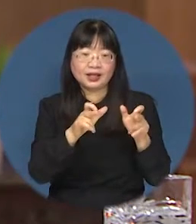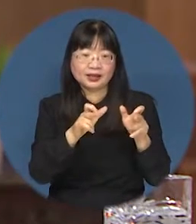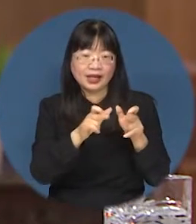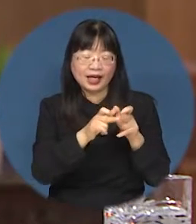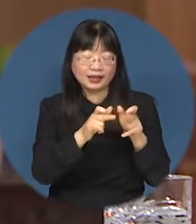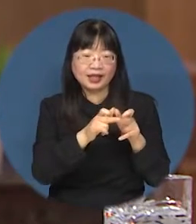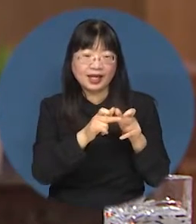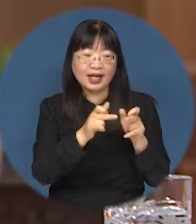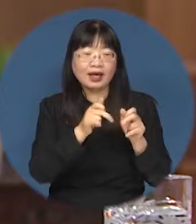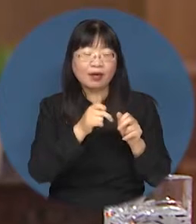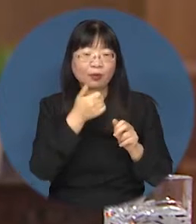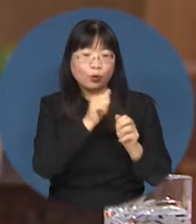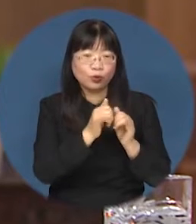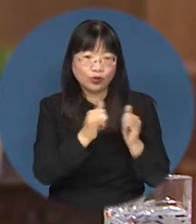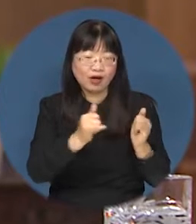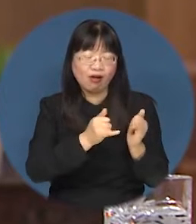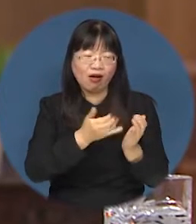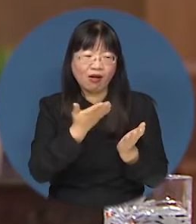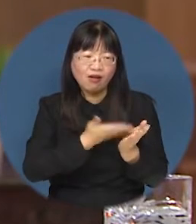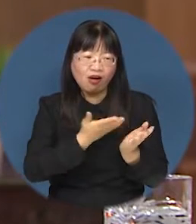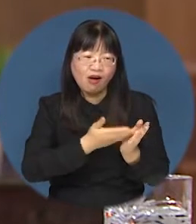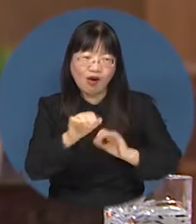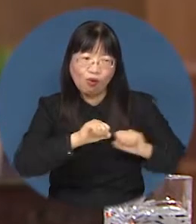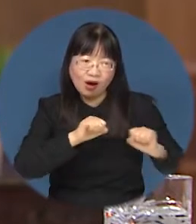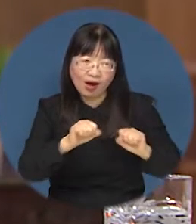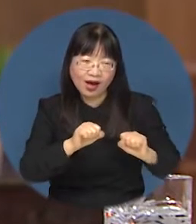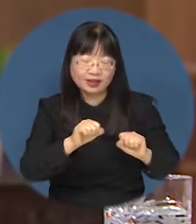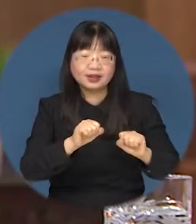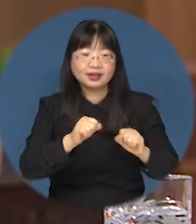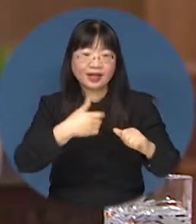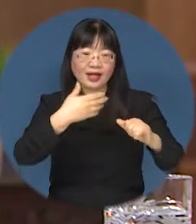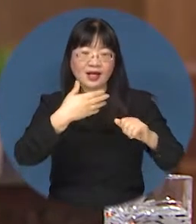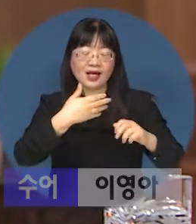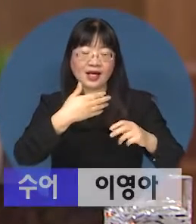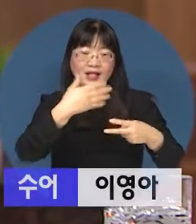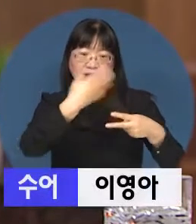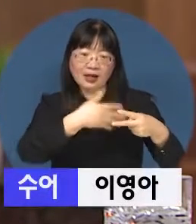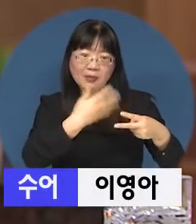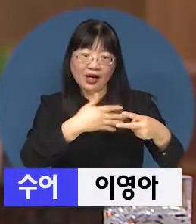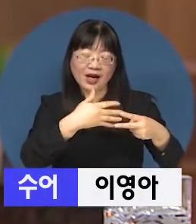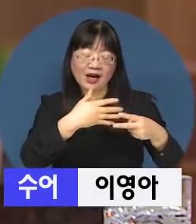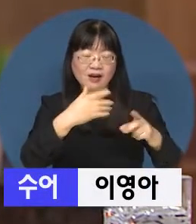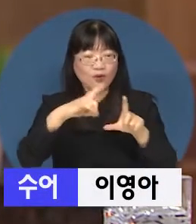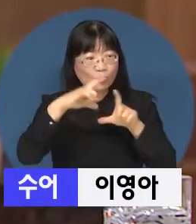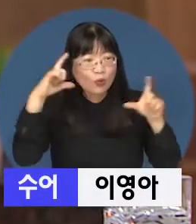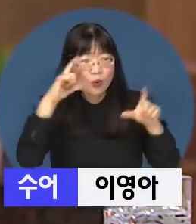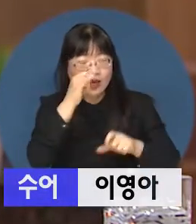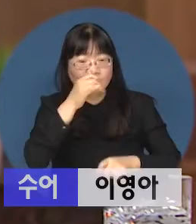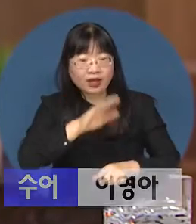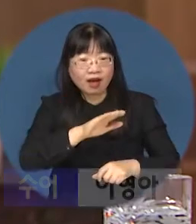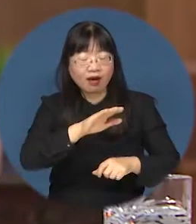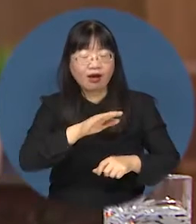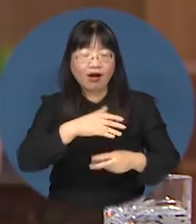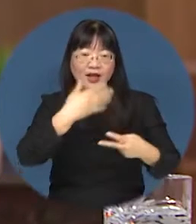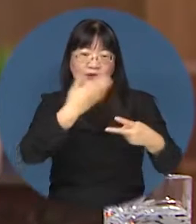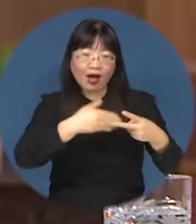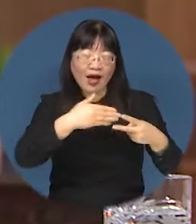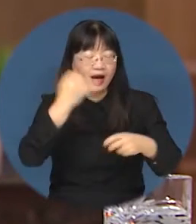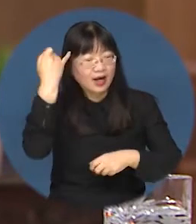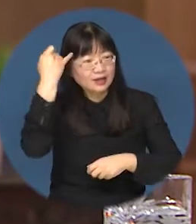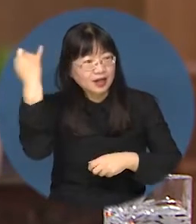활약하는 드라마, 아주 장안의 화제가 됐었죠. 그런데 그 드라마상의 그 주인공의 머릿속에 아이디어가 떠오를